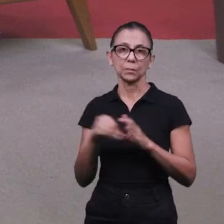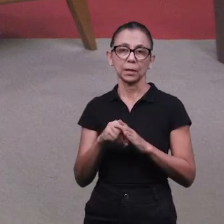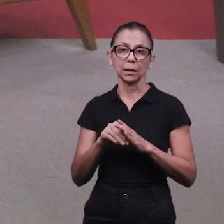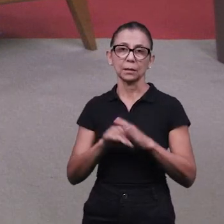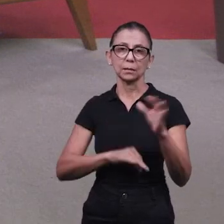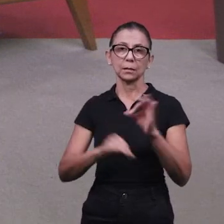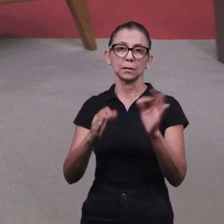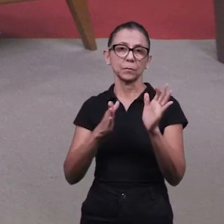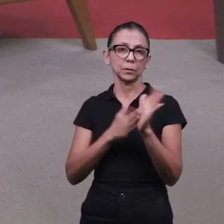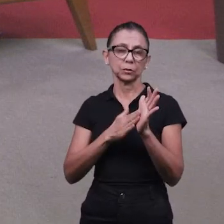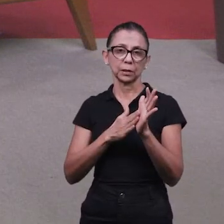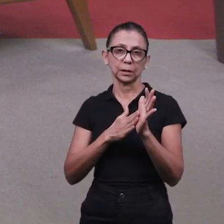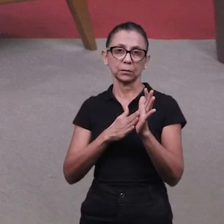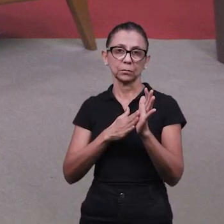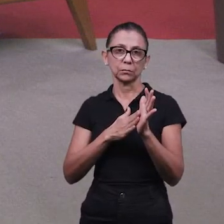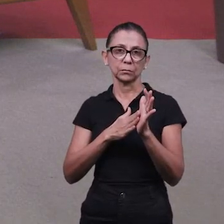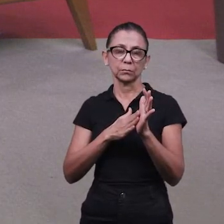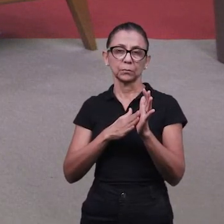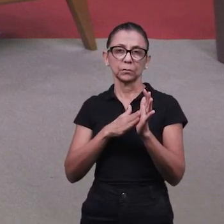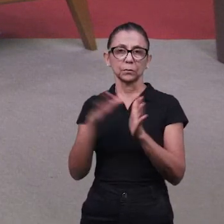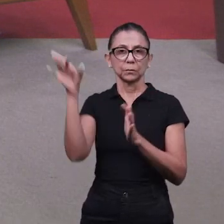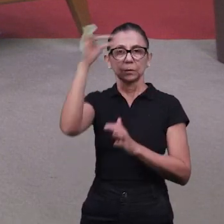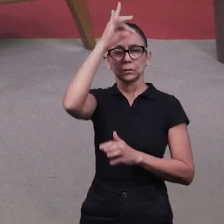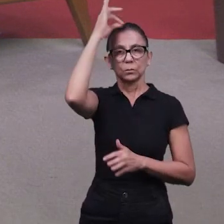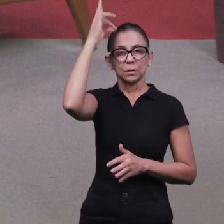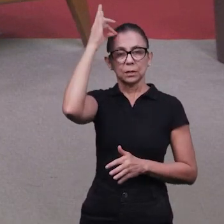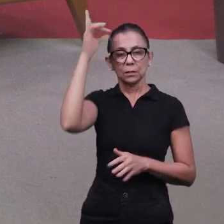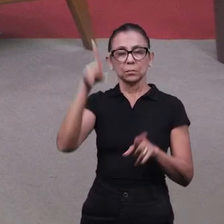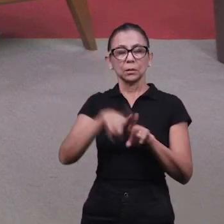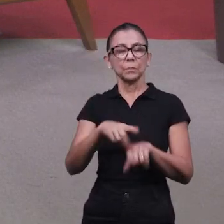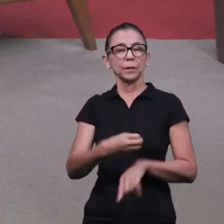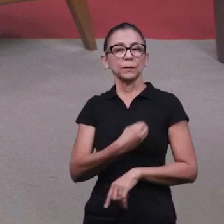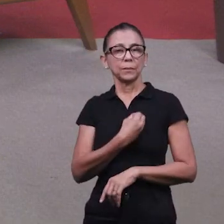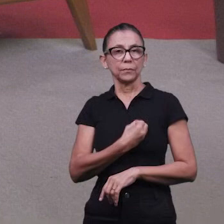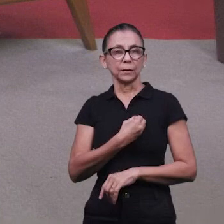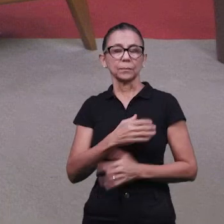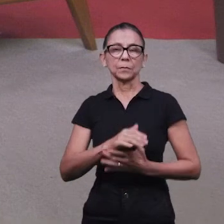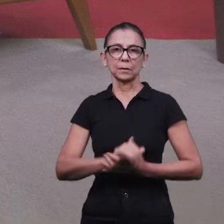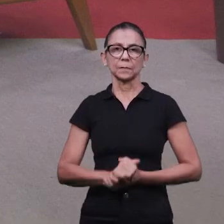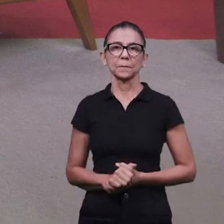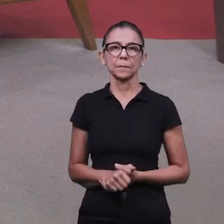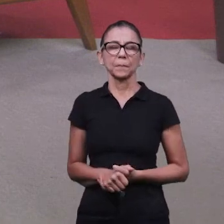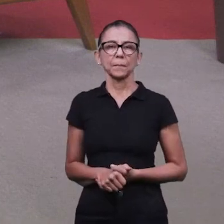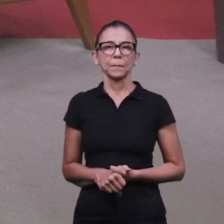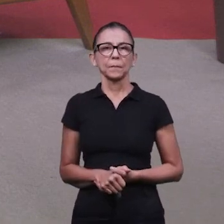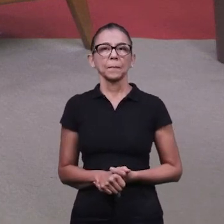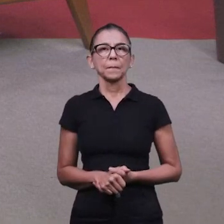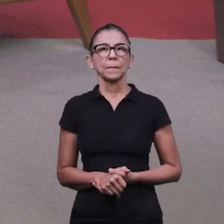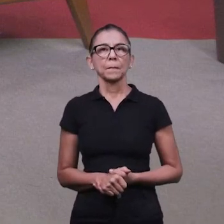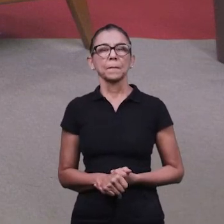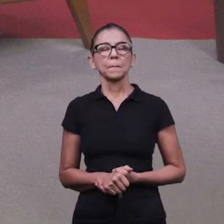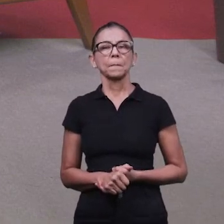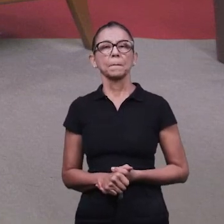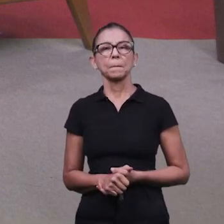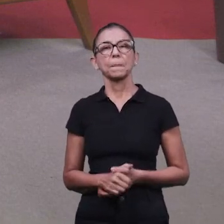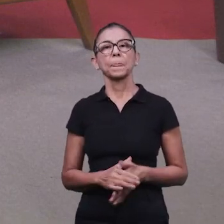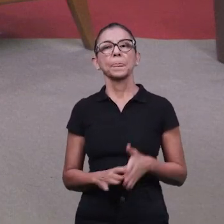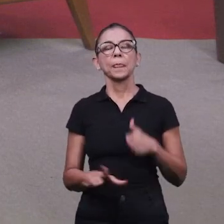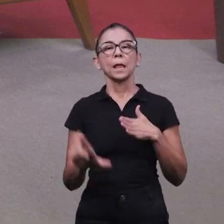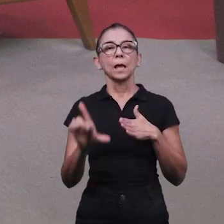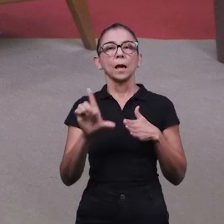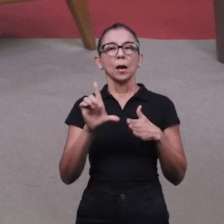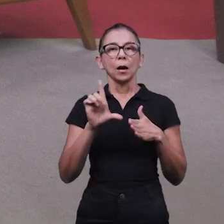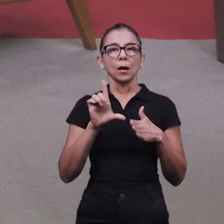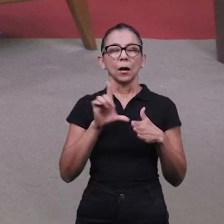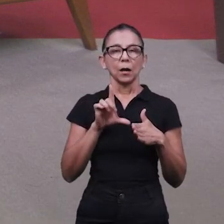l'Esprit, nous vivons un jour. Et avant de passer l'expérience, dans le cas de l'œuvre